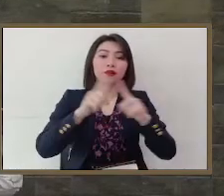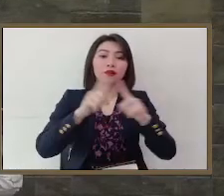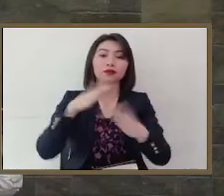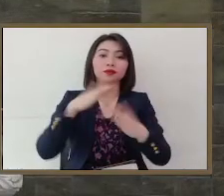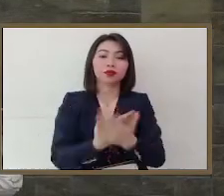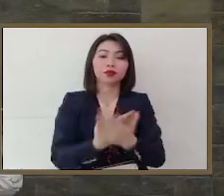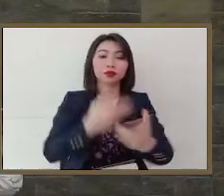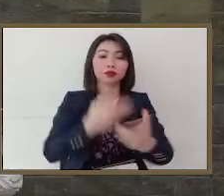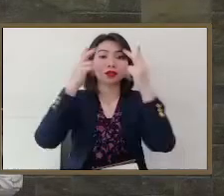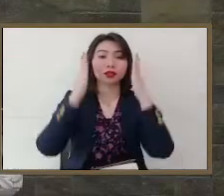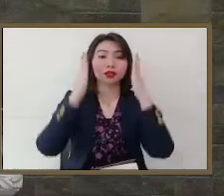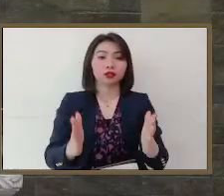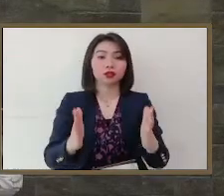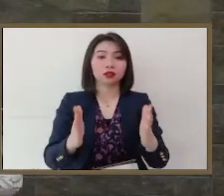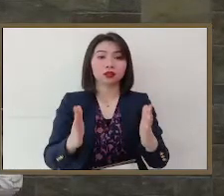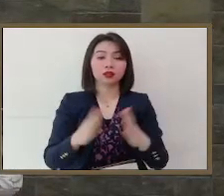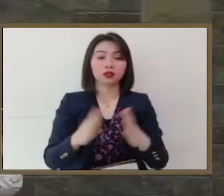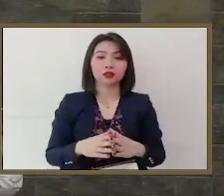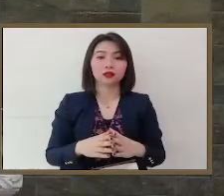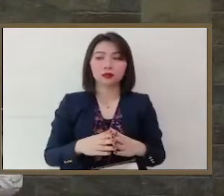po